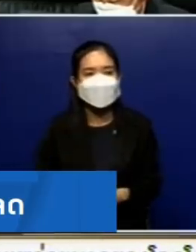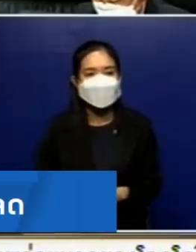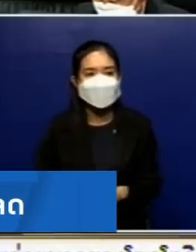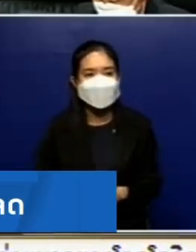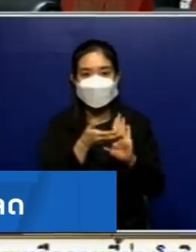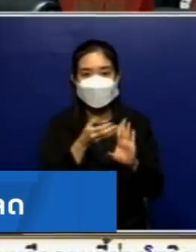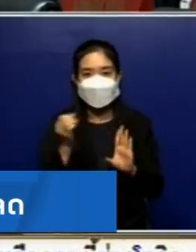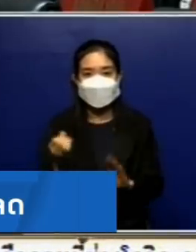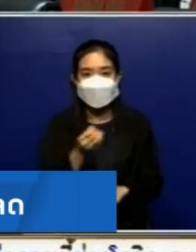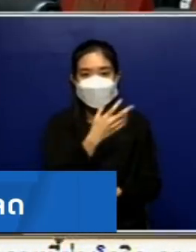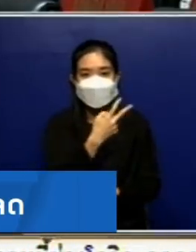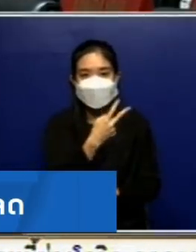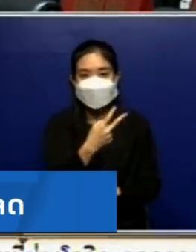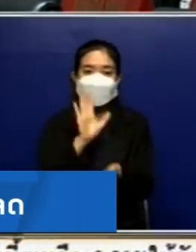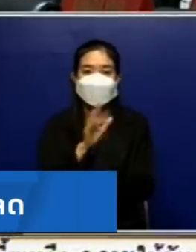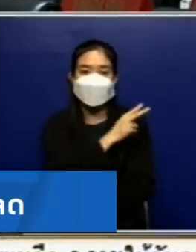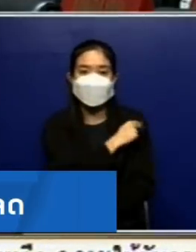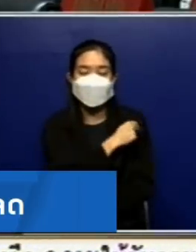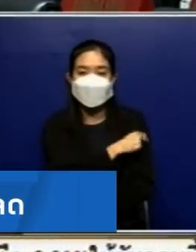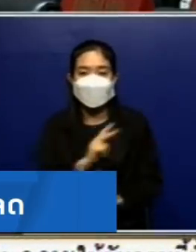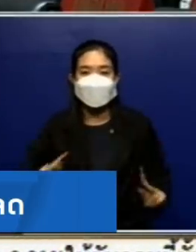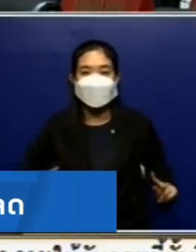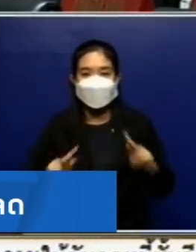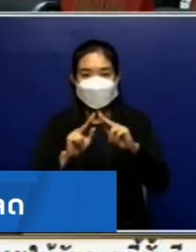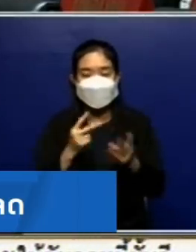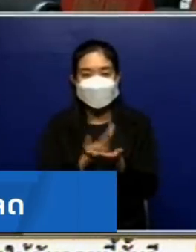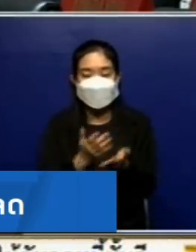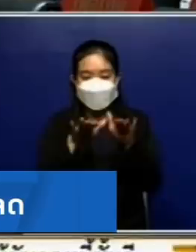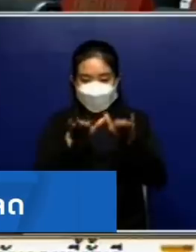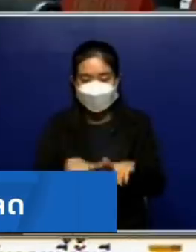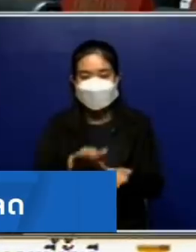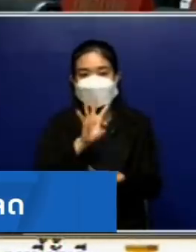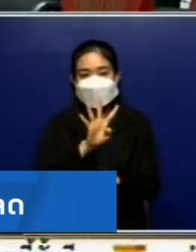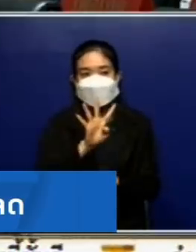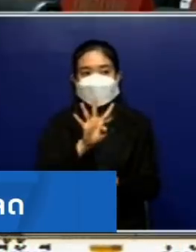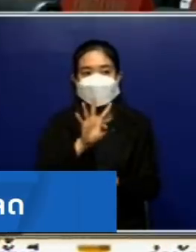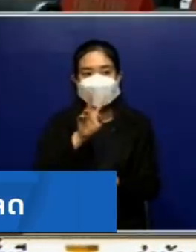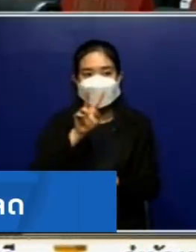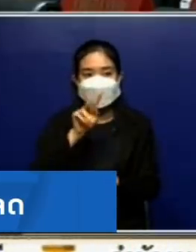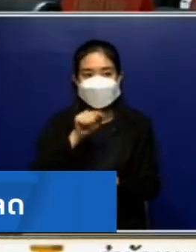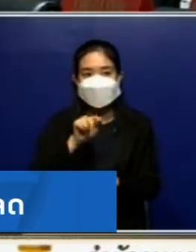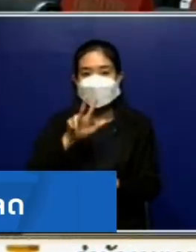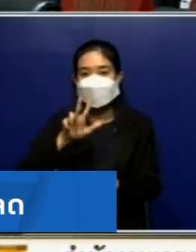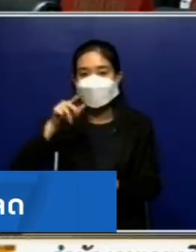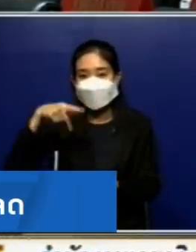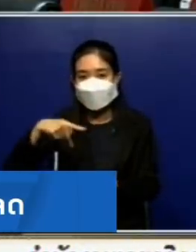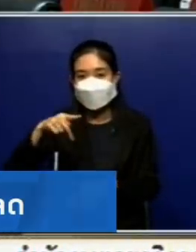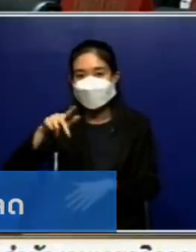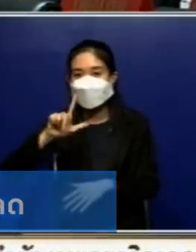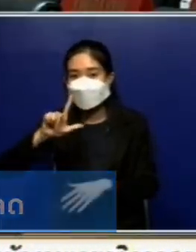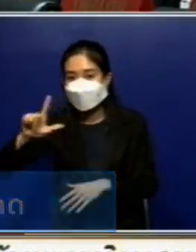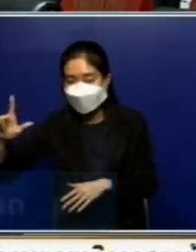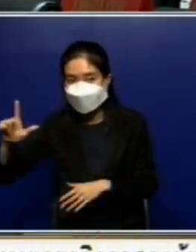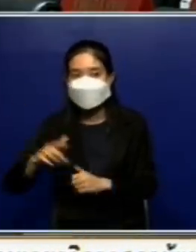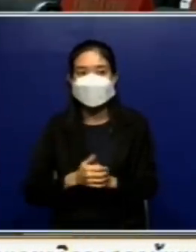โก้งบกระทรวงสาธารณสุขลดลงถึง 4.3 พันล้านบาท หรือคิดเป็นการลดลงล